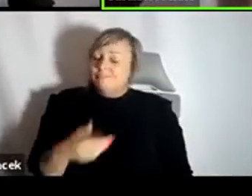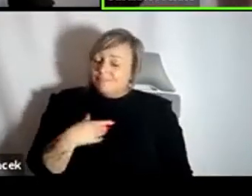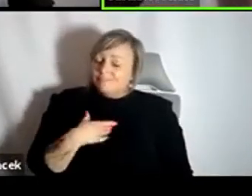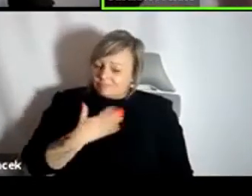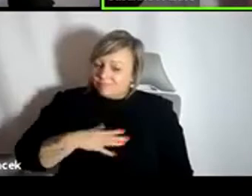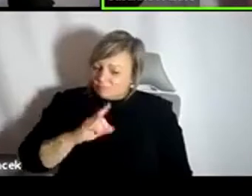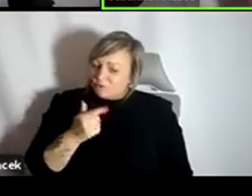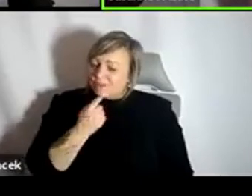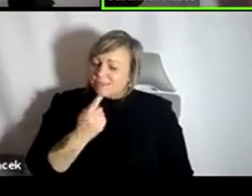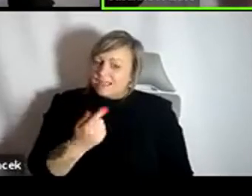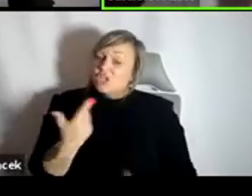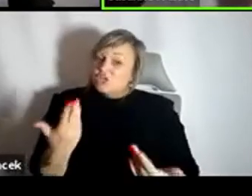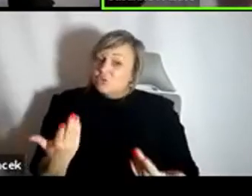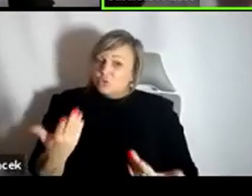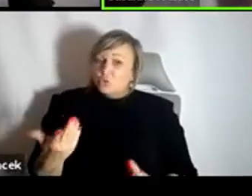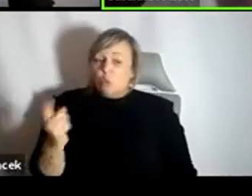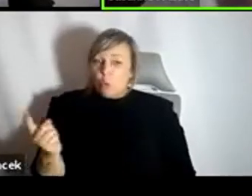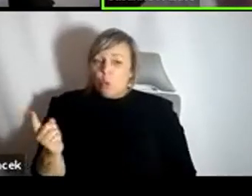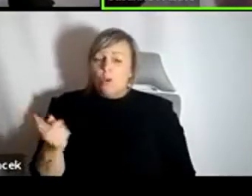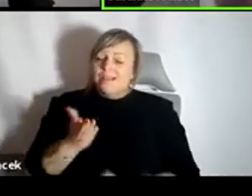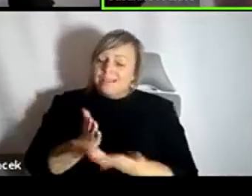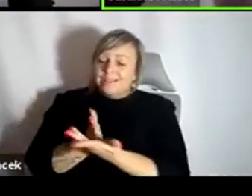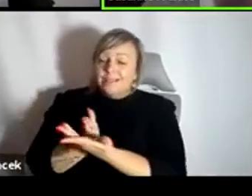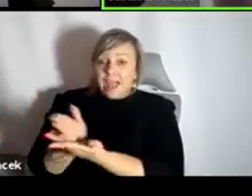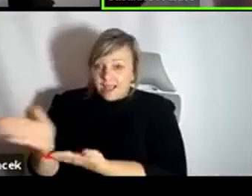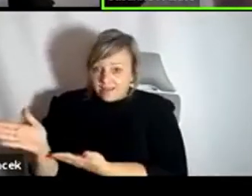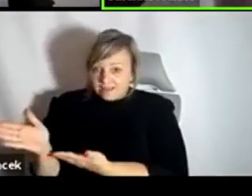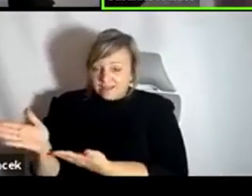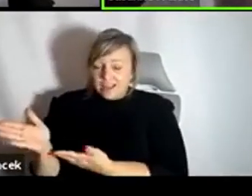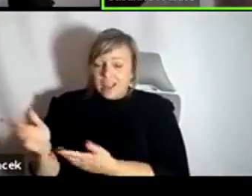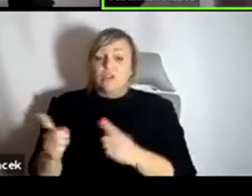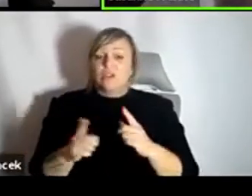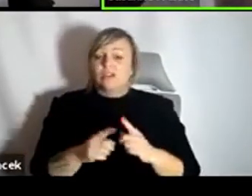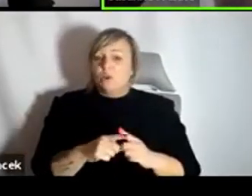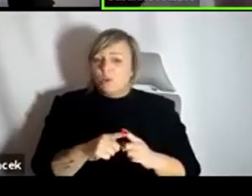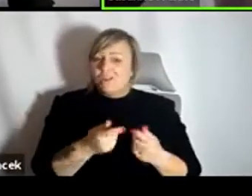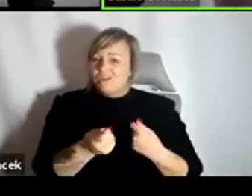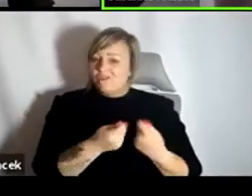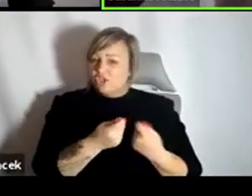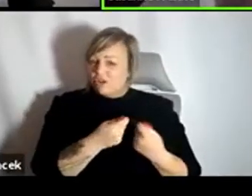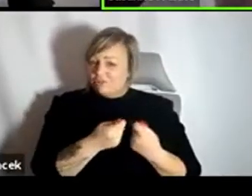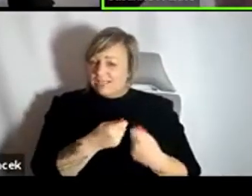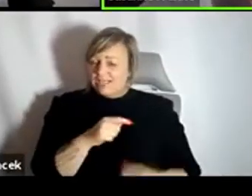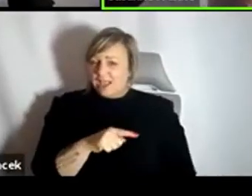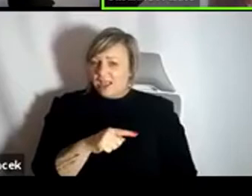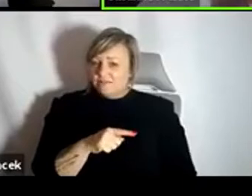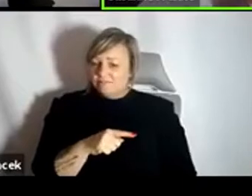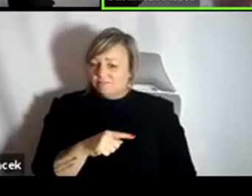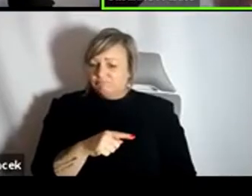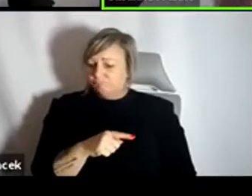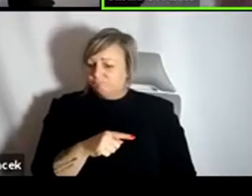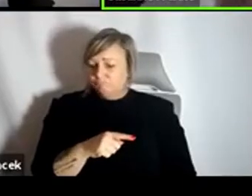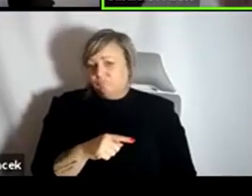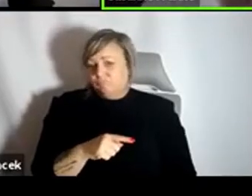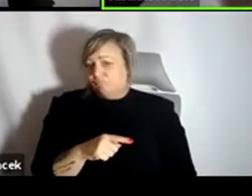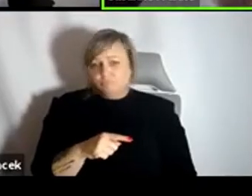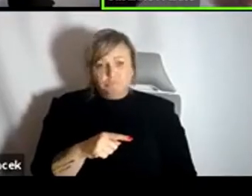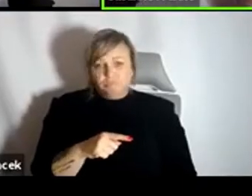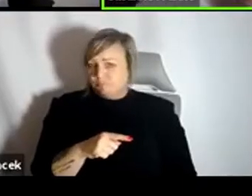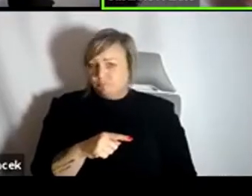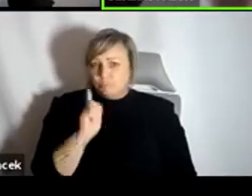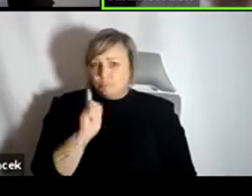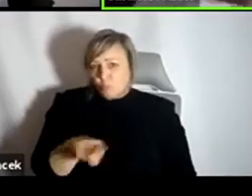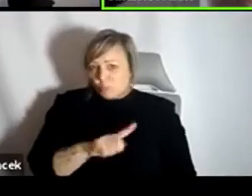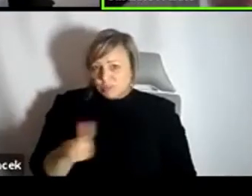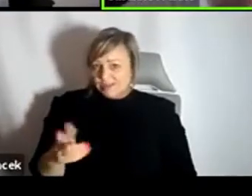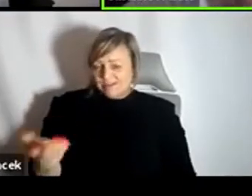die Konstruktion Nachhaltigkeit ungleich Wirtschaftlichkeit Eben genau eine solche ist nämlich eine Konstruktion.